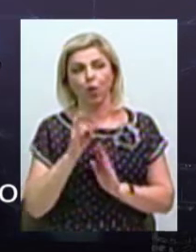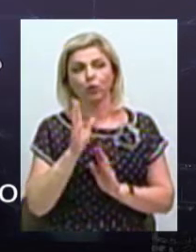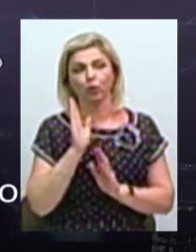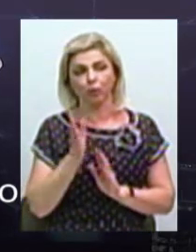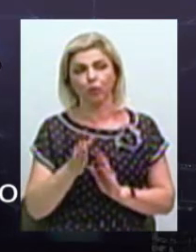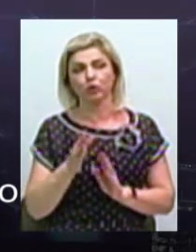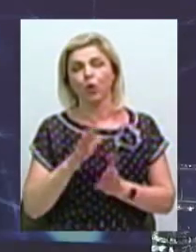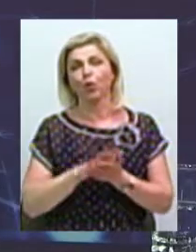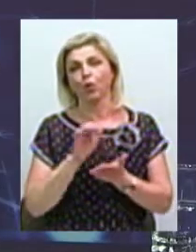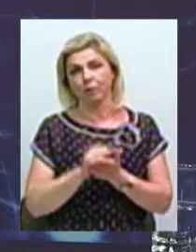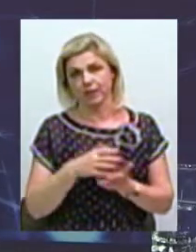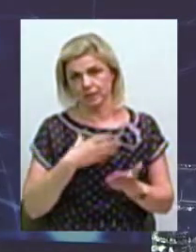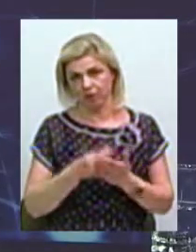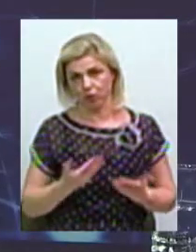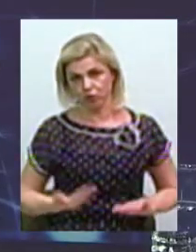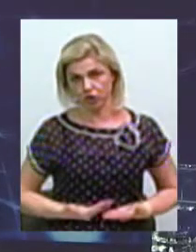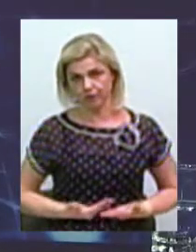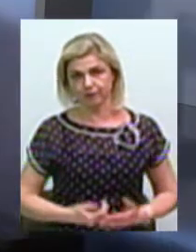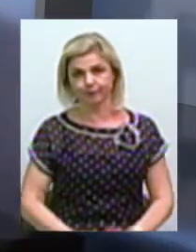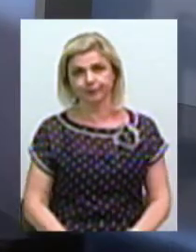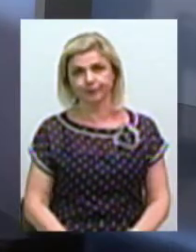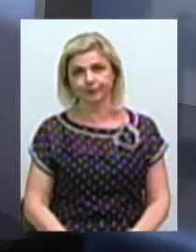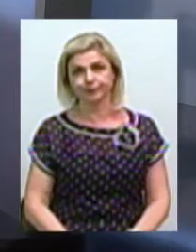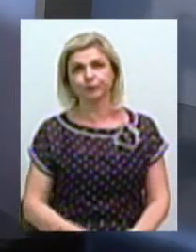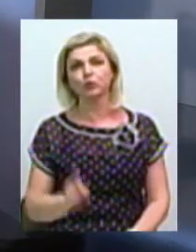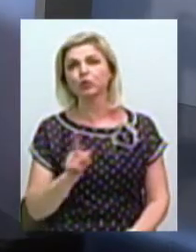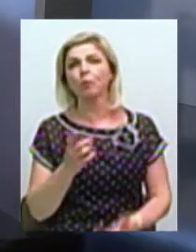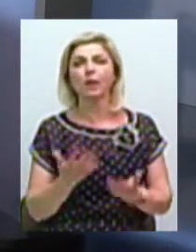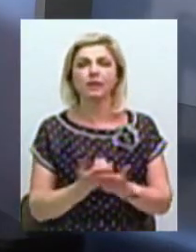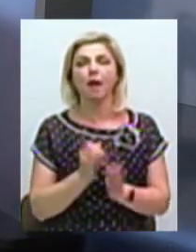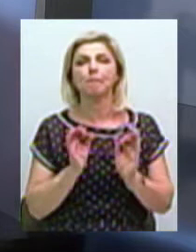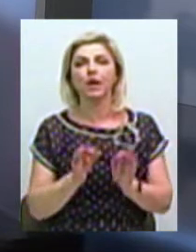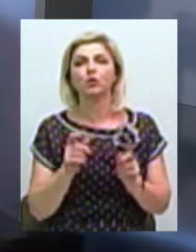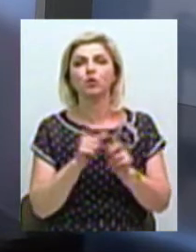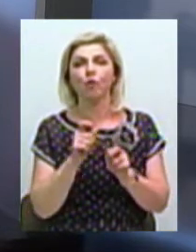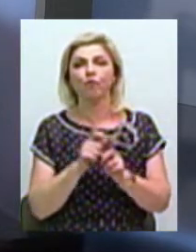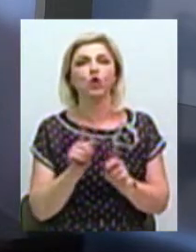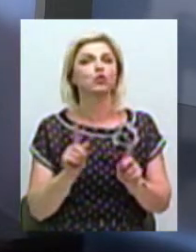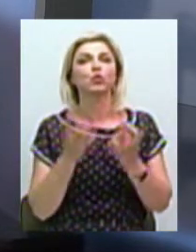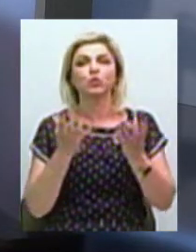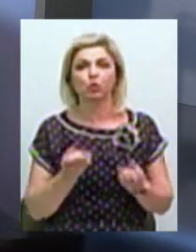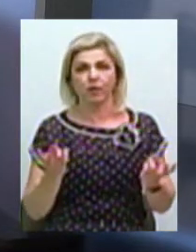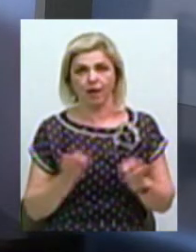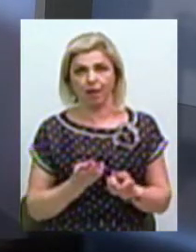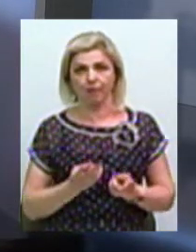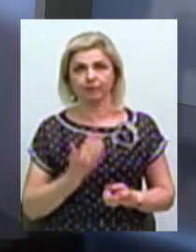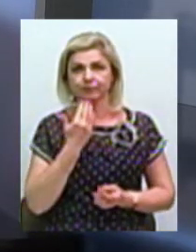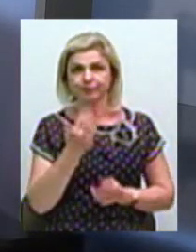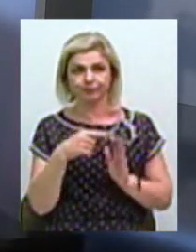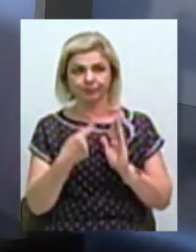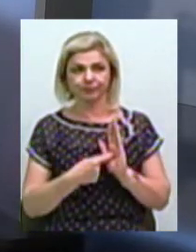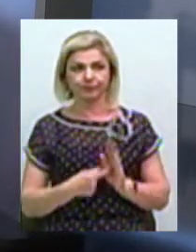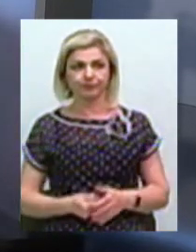просто губить свою жизнь. Крім того, щоб знайти правильні слова, що ще треба?